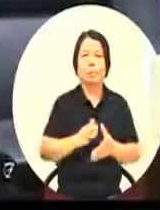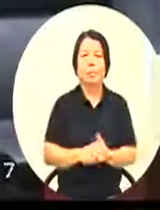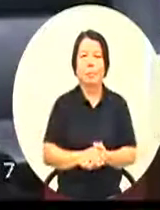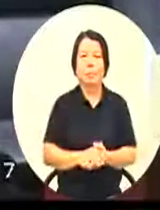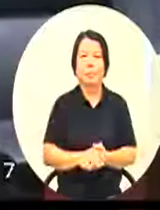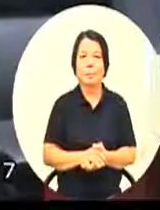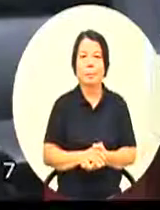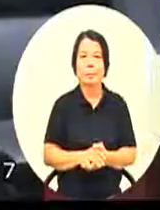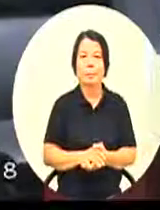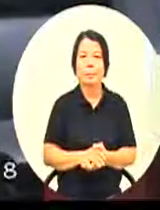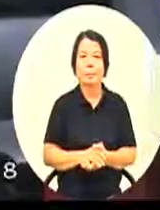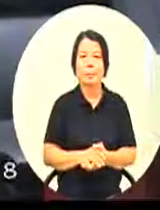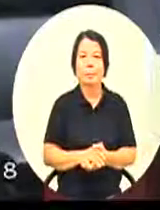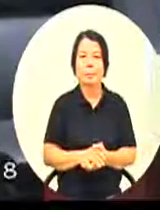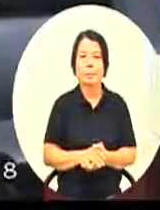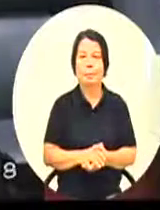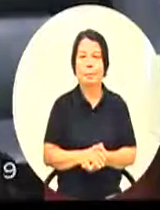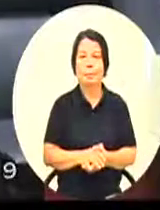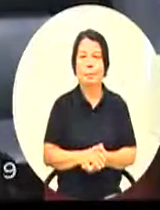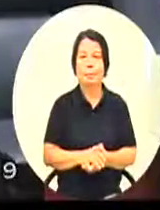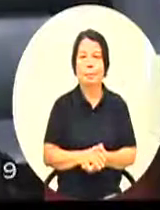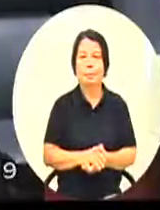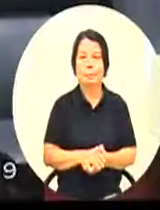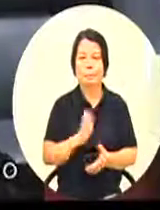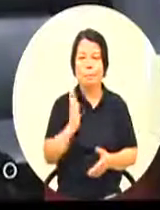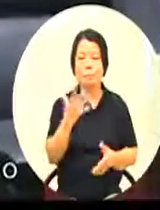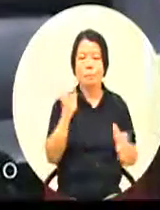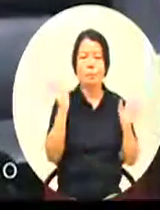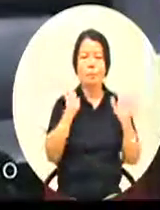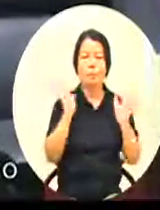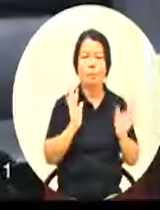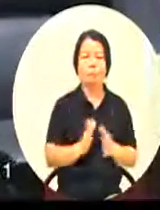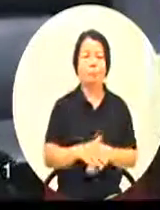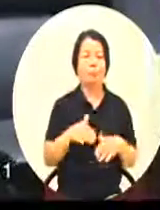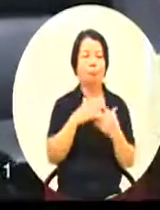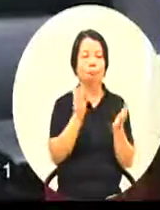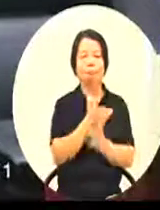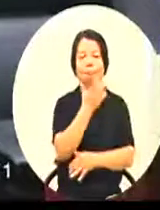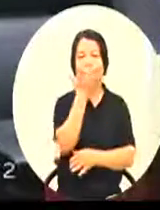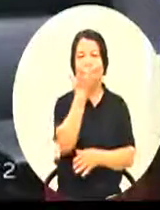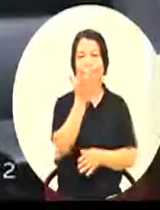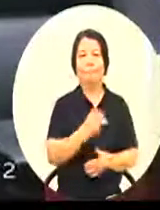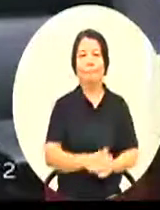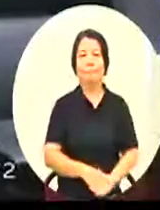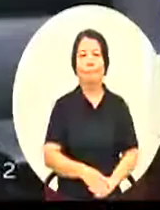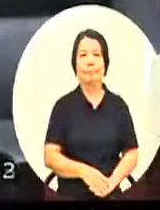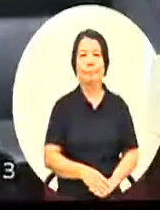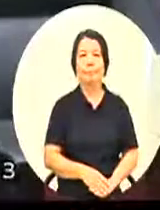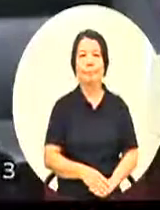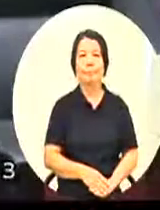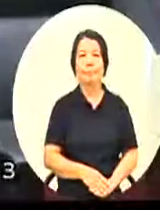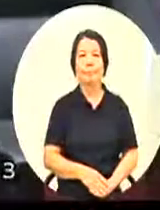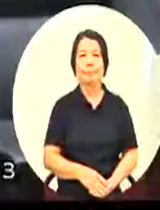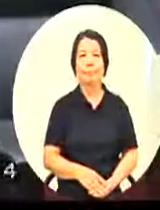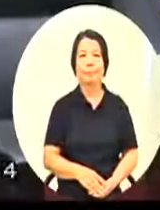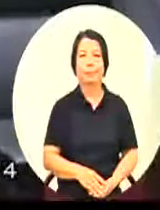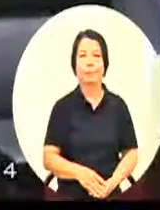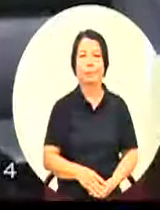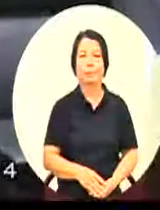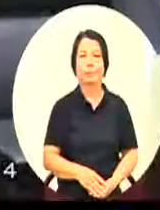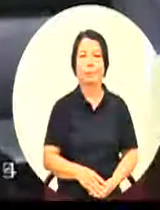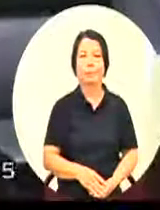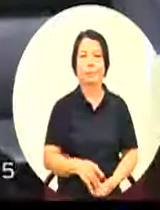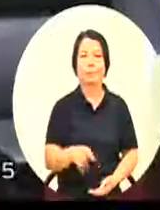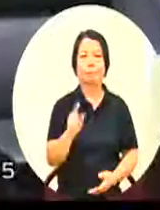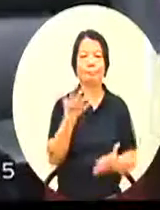好，农业大国，可是我们的孩子都不知道，欸，有的人甚至局长真的有的人不知道高丽菜